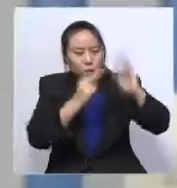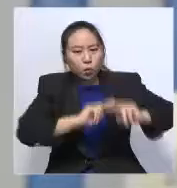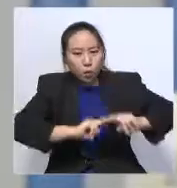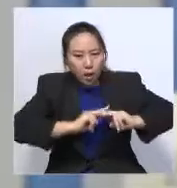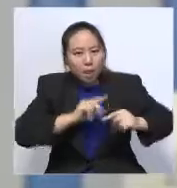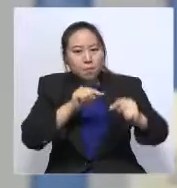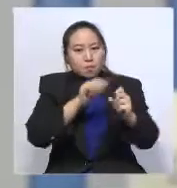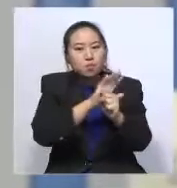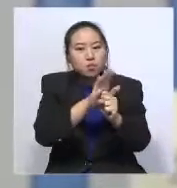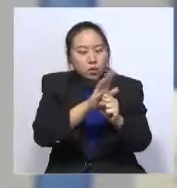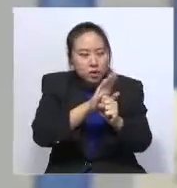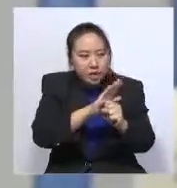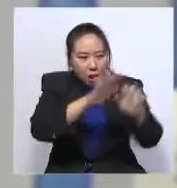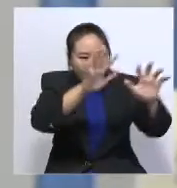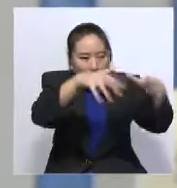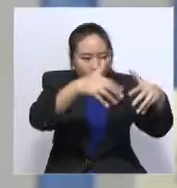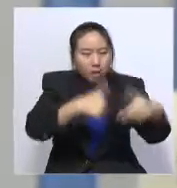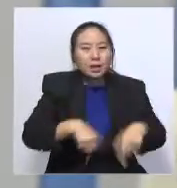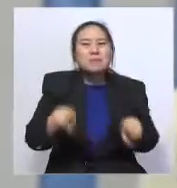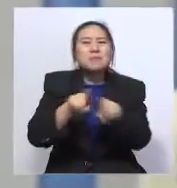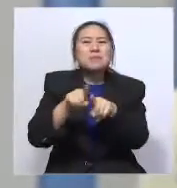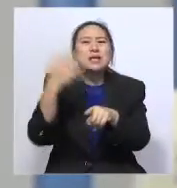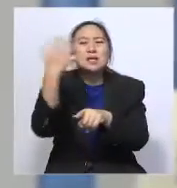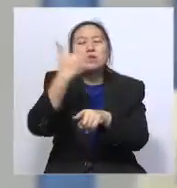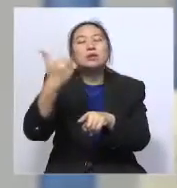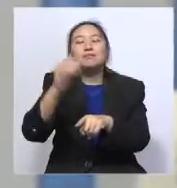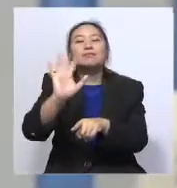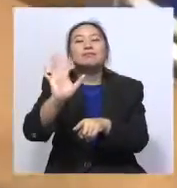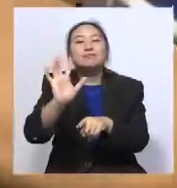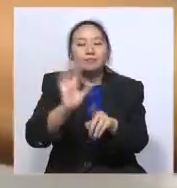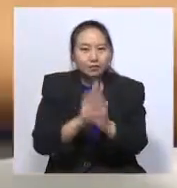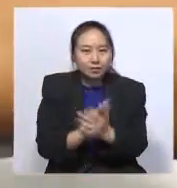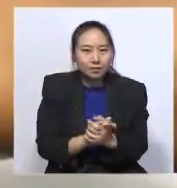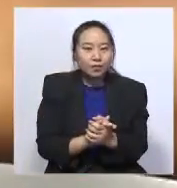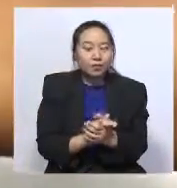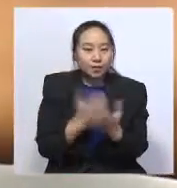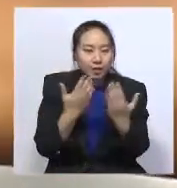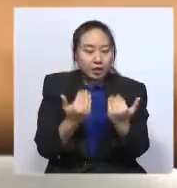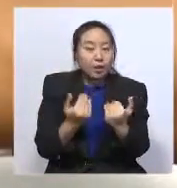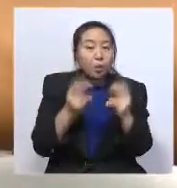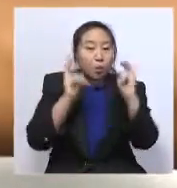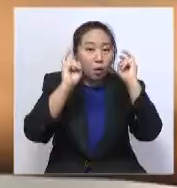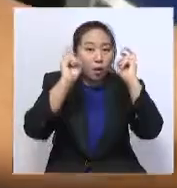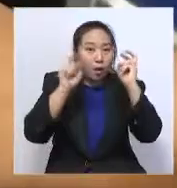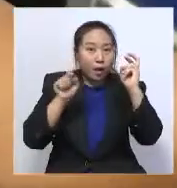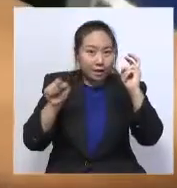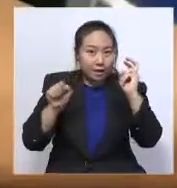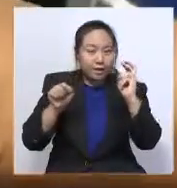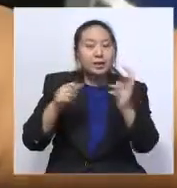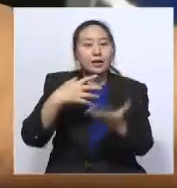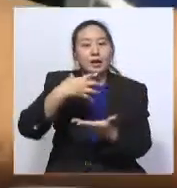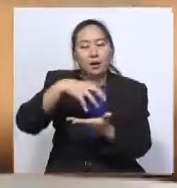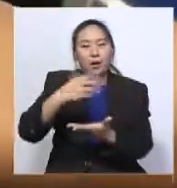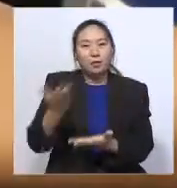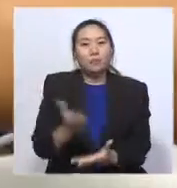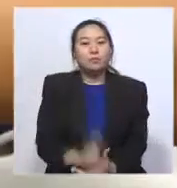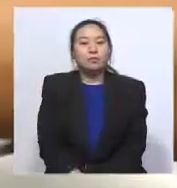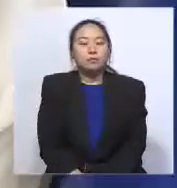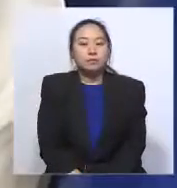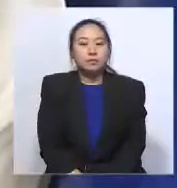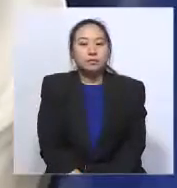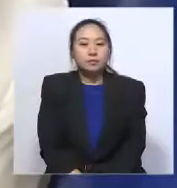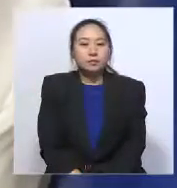มแต่ว่าก็จะไม่ได้มากเหมือนกับช่องฟรีทีวีทั่วไปฟังการชี้แจงประเด็นนี้เพิ่มเติมจากท่านพลโทสรรเสริญแก้วกำเนิ